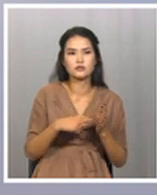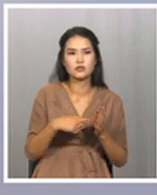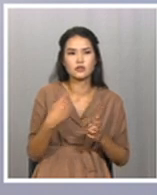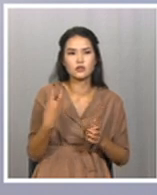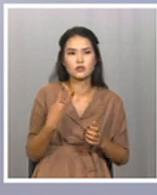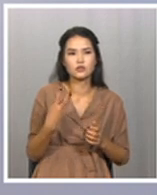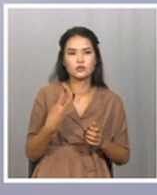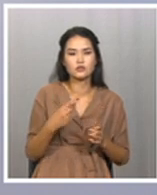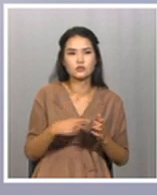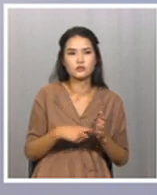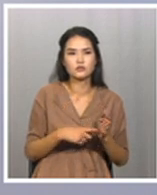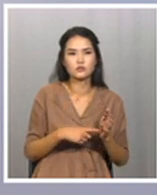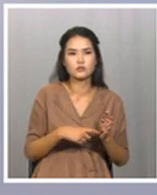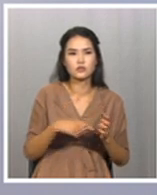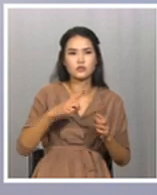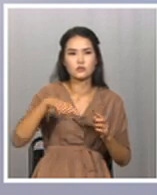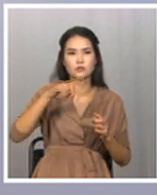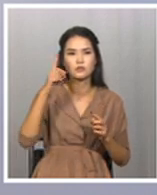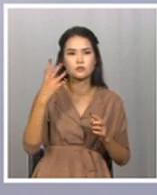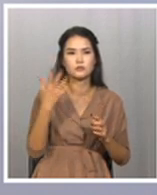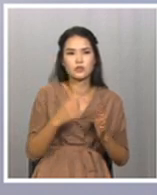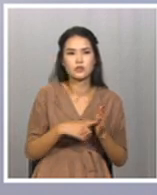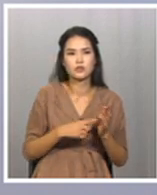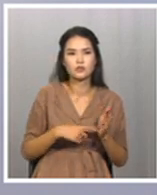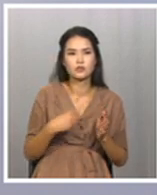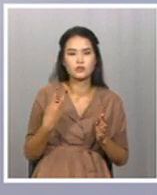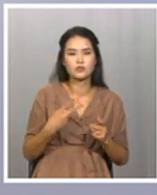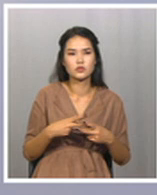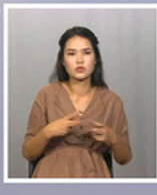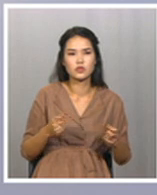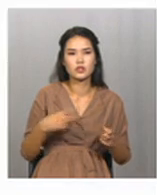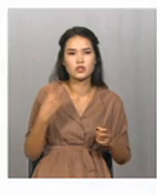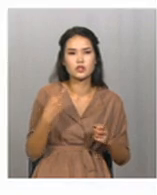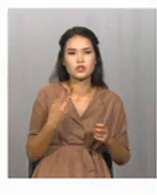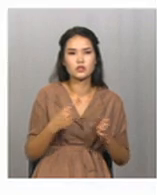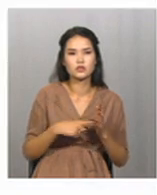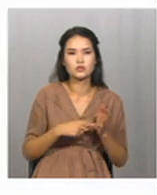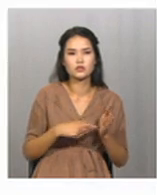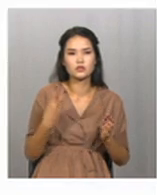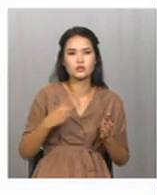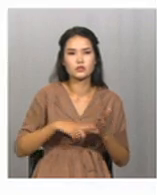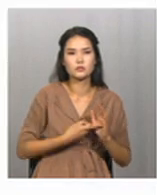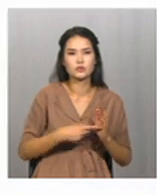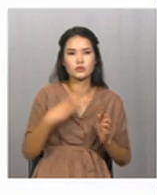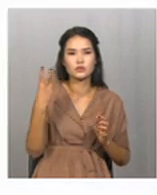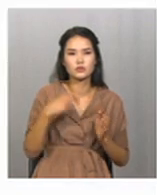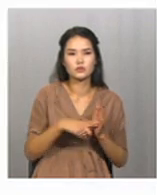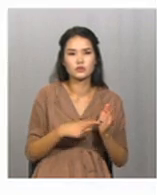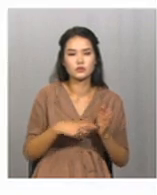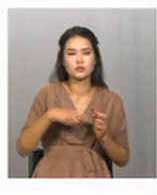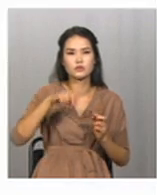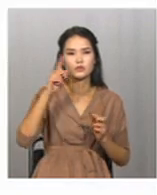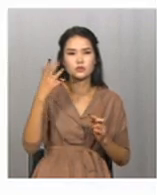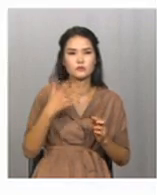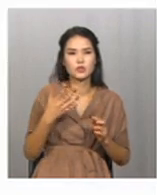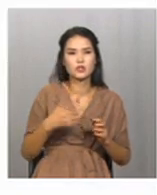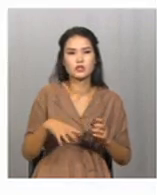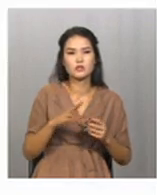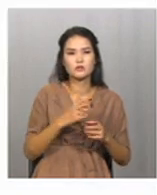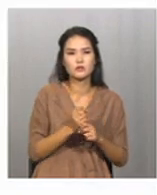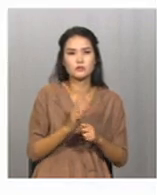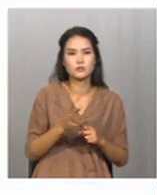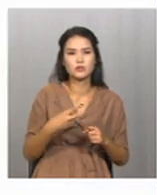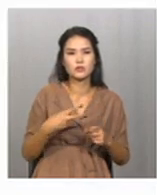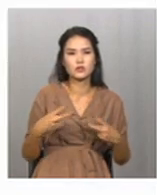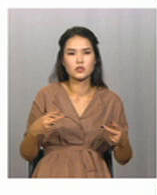түбір асты 5. Бұл бөлуді орындау үшін 3-тен 2-ні түбір асты 5-тен 3-ке көбейтеміз. 3-терін қысқартамыз. 2 бөлінген түбір